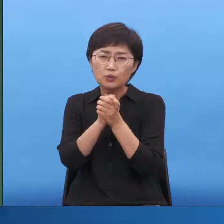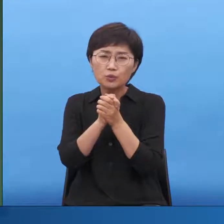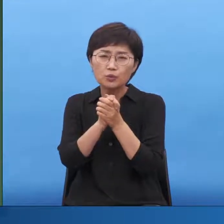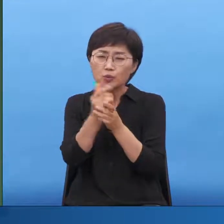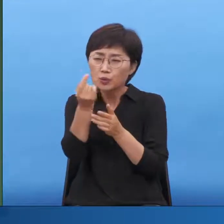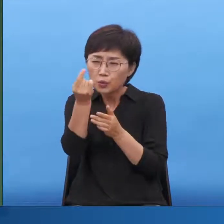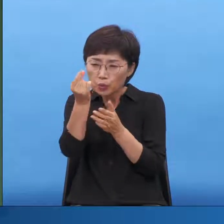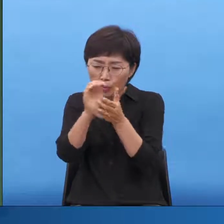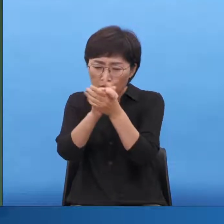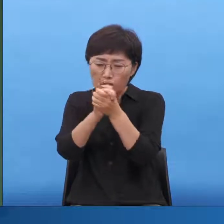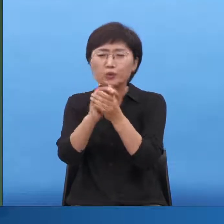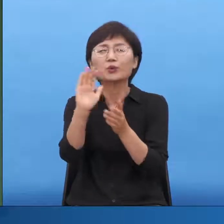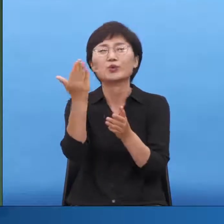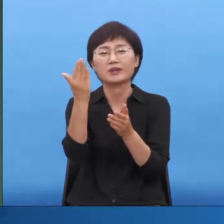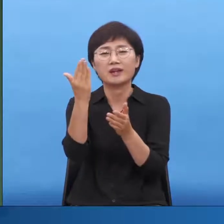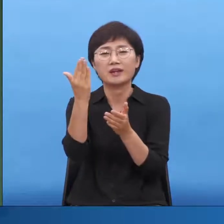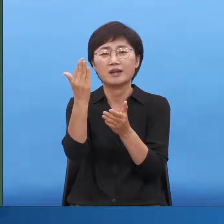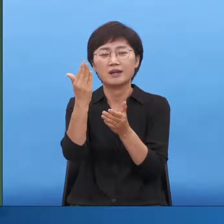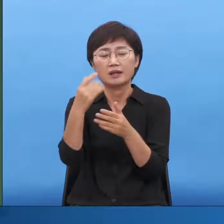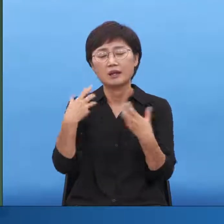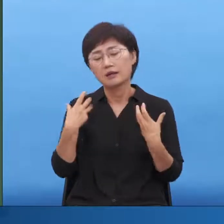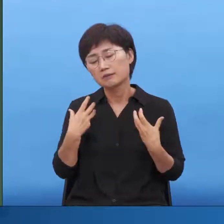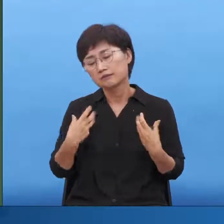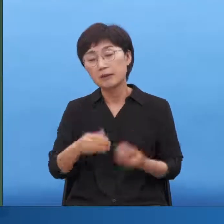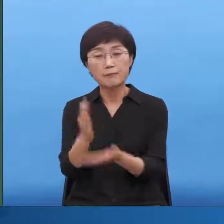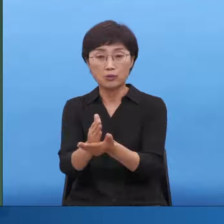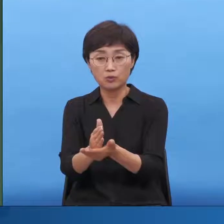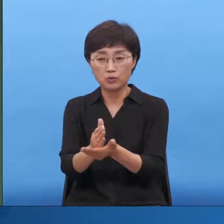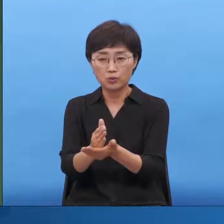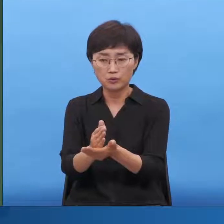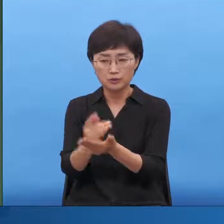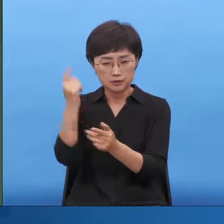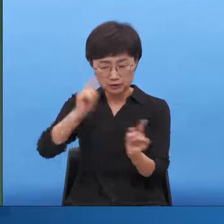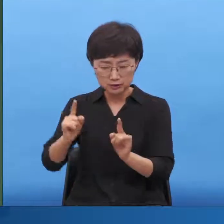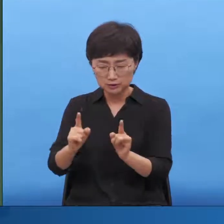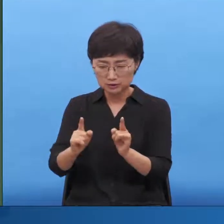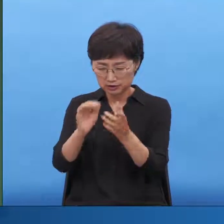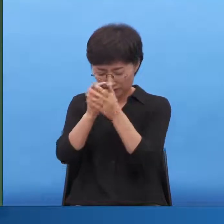只能是这样的，人们都只要稍微祷告。 낙심하지 말아요. 조금만 기도하면 어느 날.